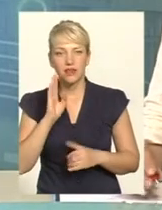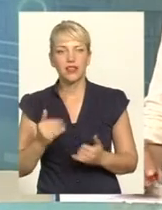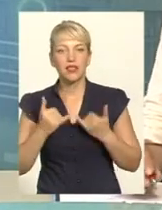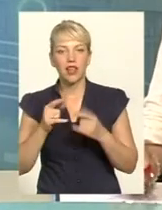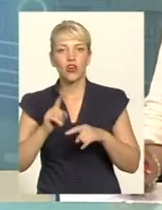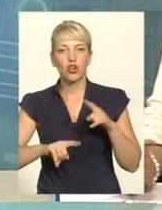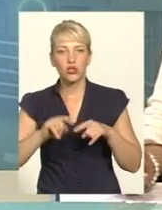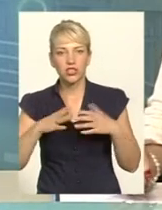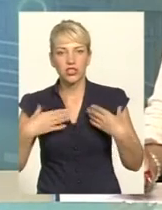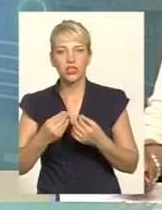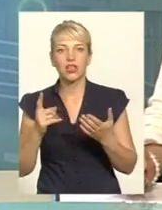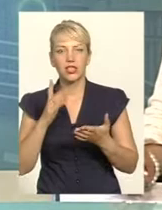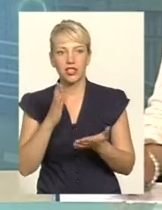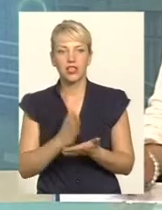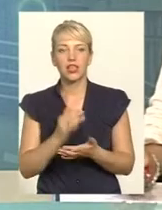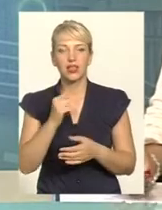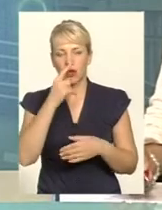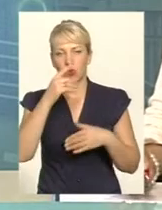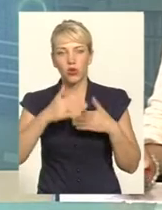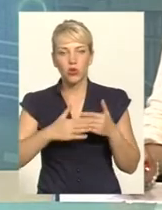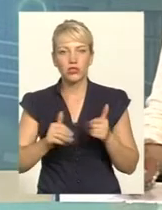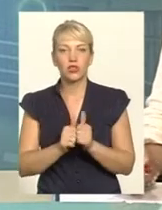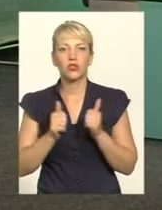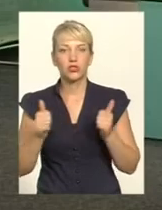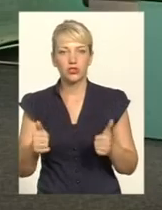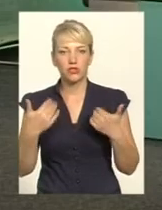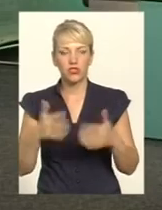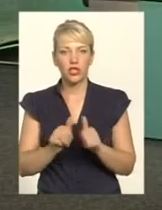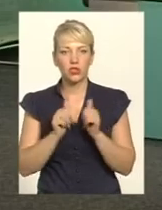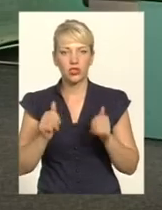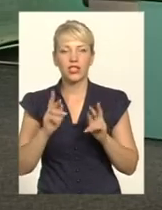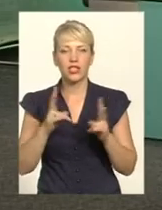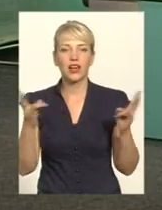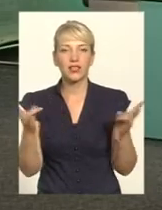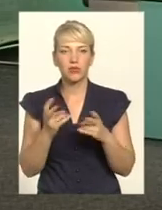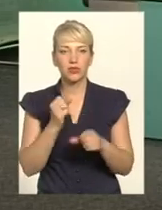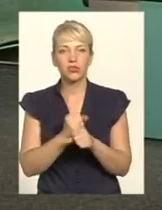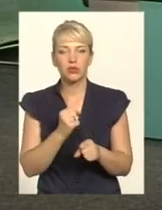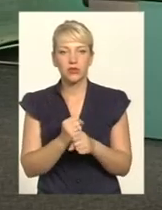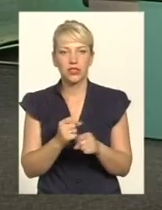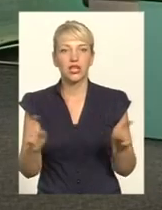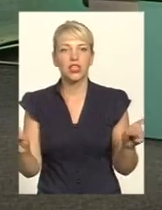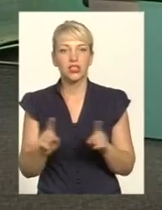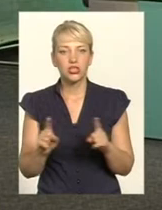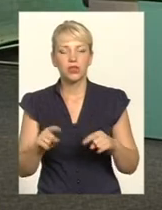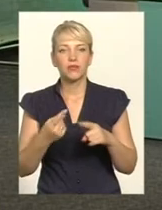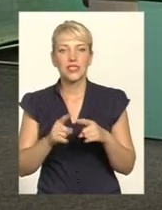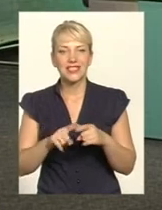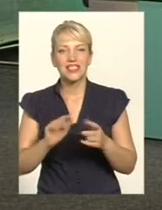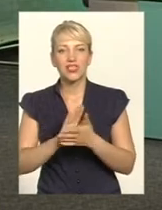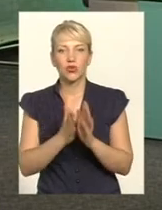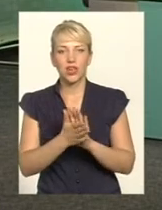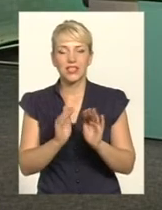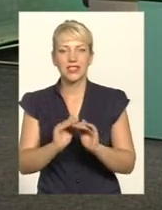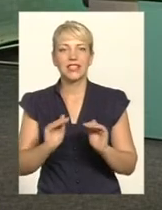які знаходяться на порозі розлучення або вже розлучилися. Як необхідно зробити, аби в такій ситуації